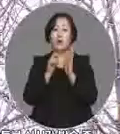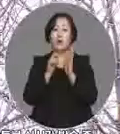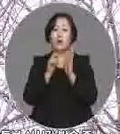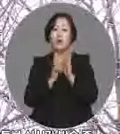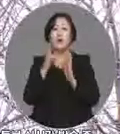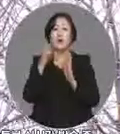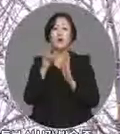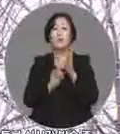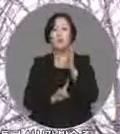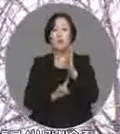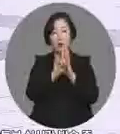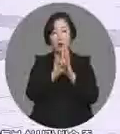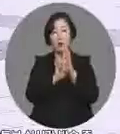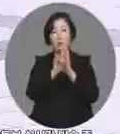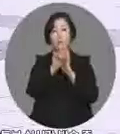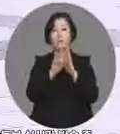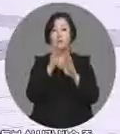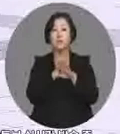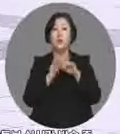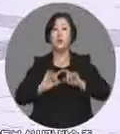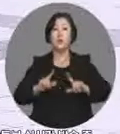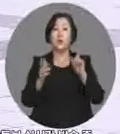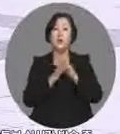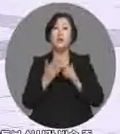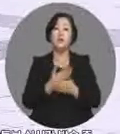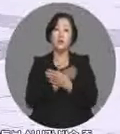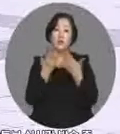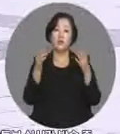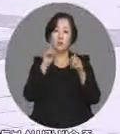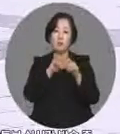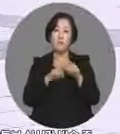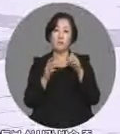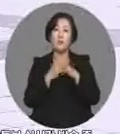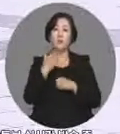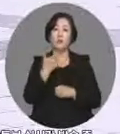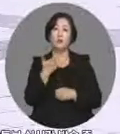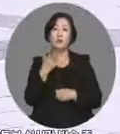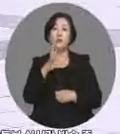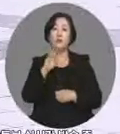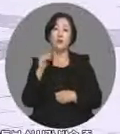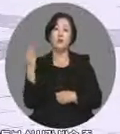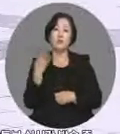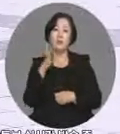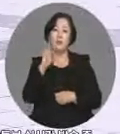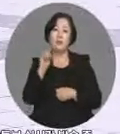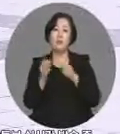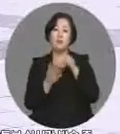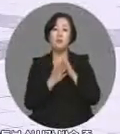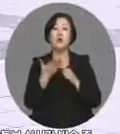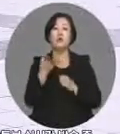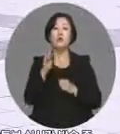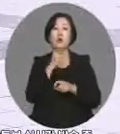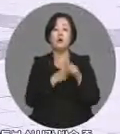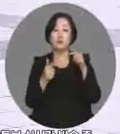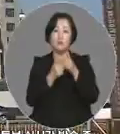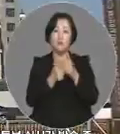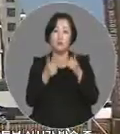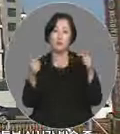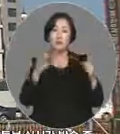1도씩 올라갑니다. 올해 울산의 나눔 목표액은 69억 4천만 원으로 지난해보다 9억여 원